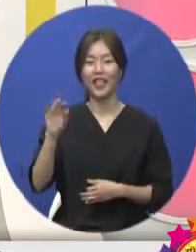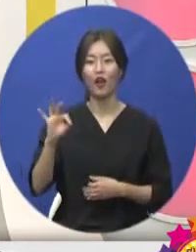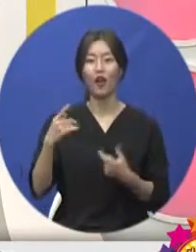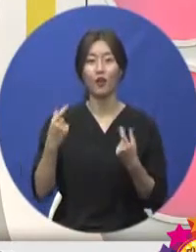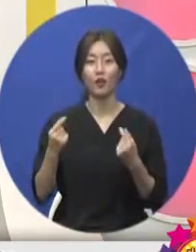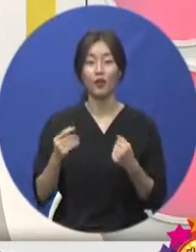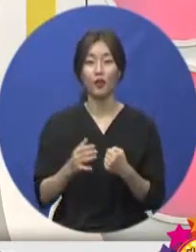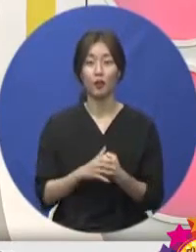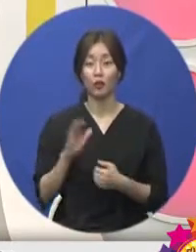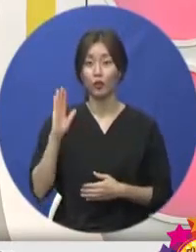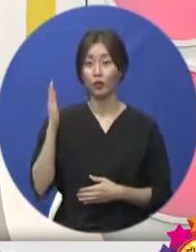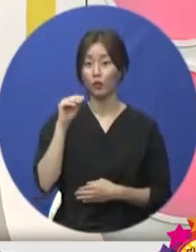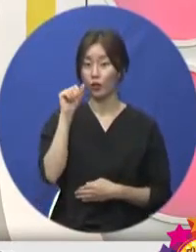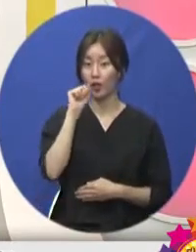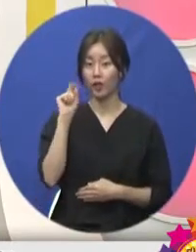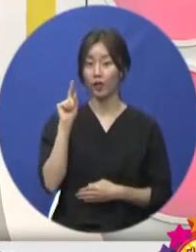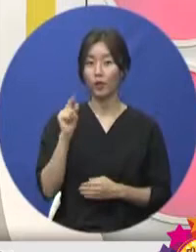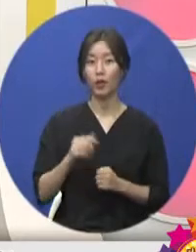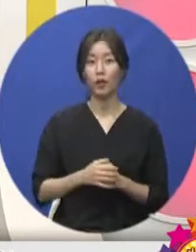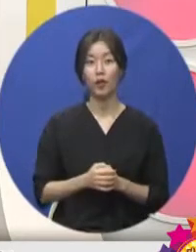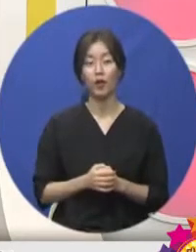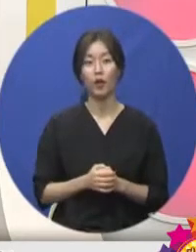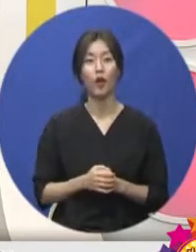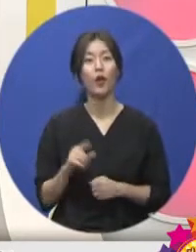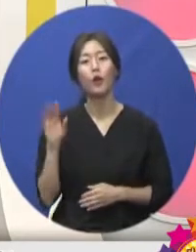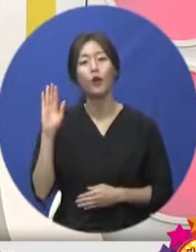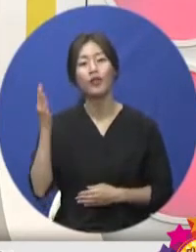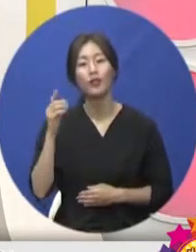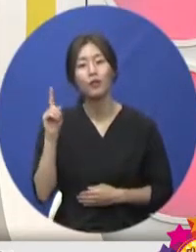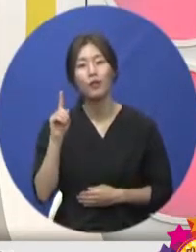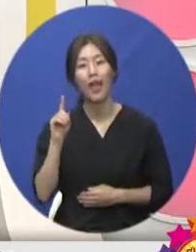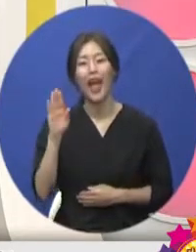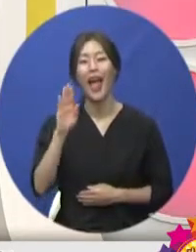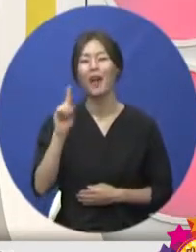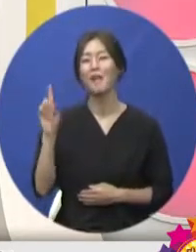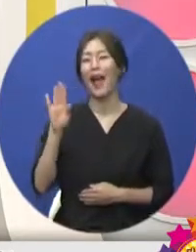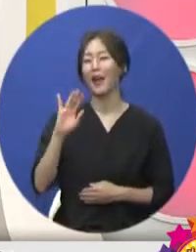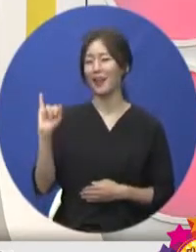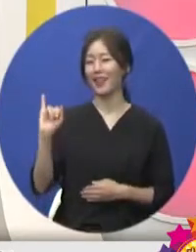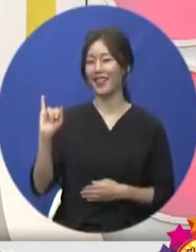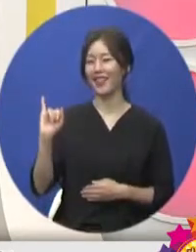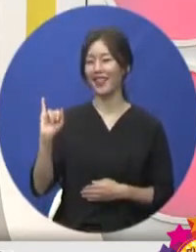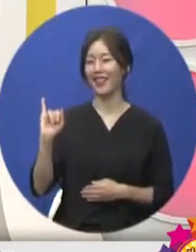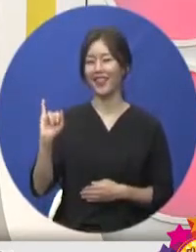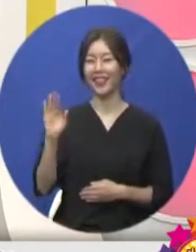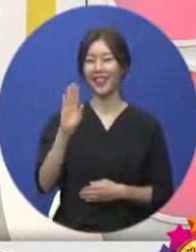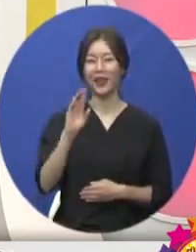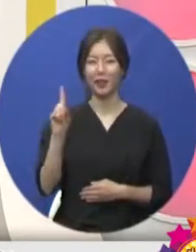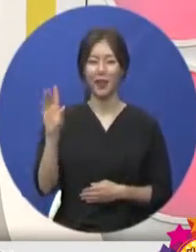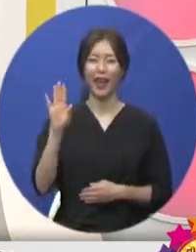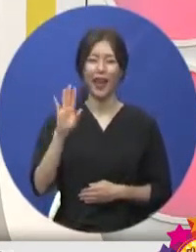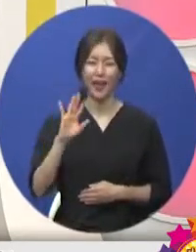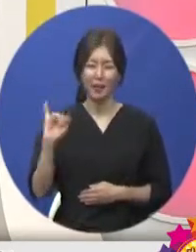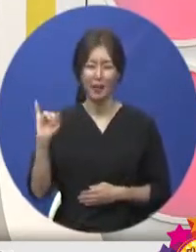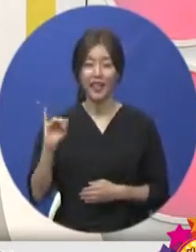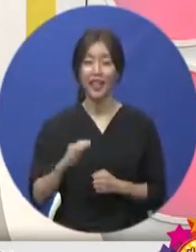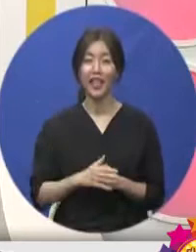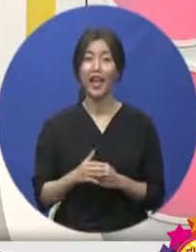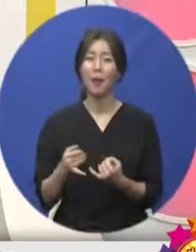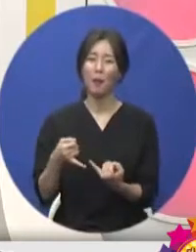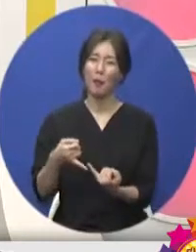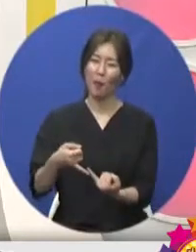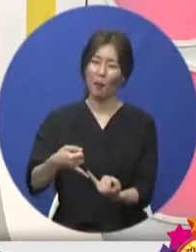아 얘들 요즘에 좋아하잖아요. 무슨 인형 좋아해요? 바비 인형. 그렇지. 바비 인형. 바짝